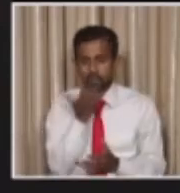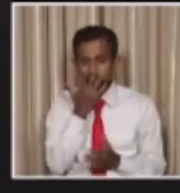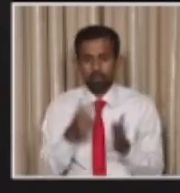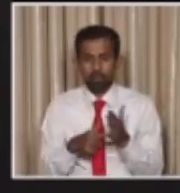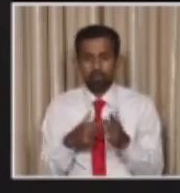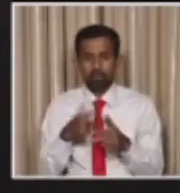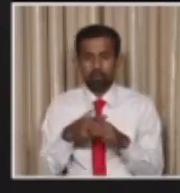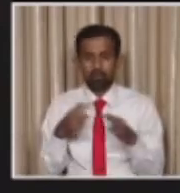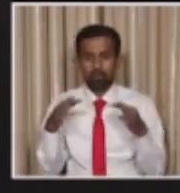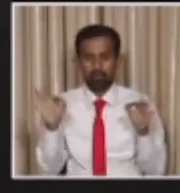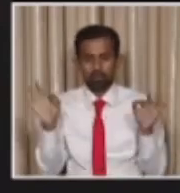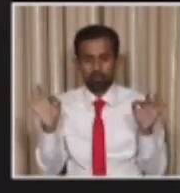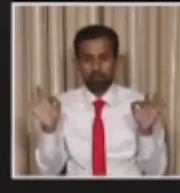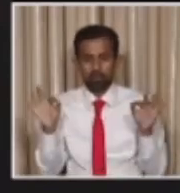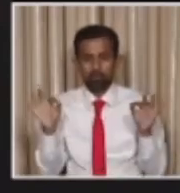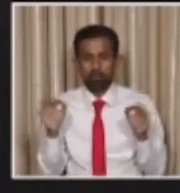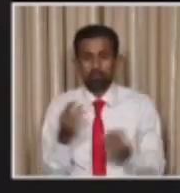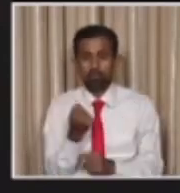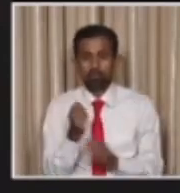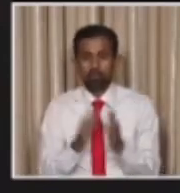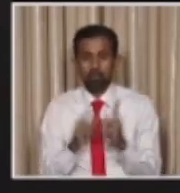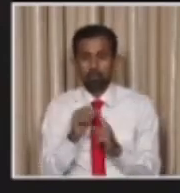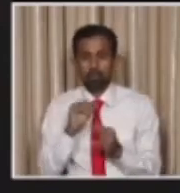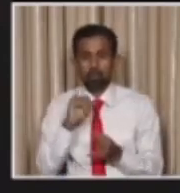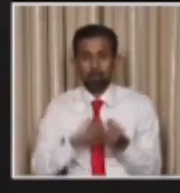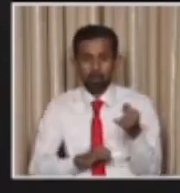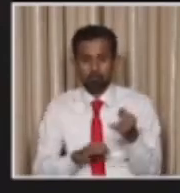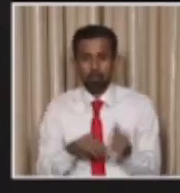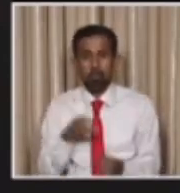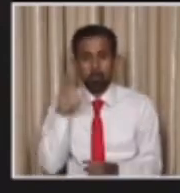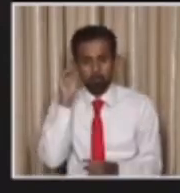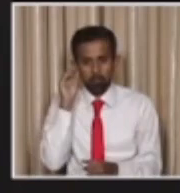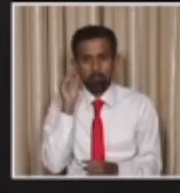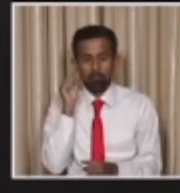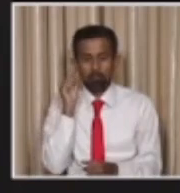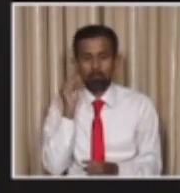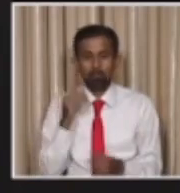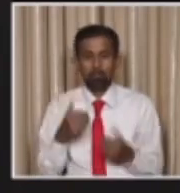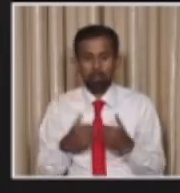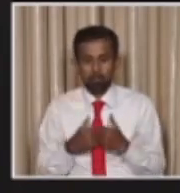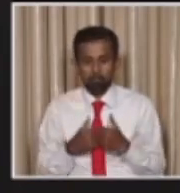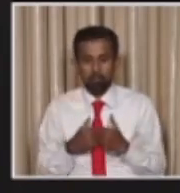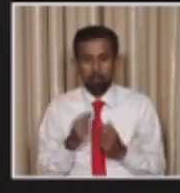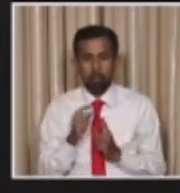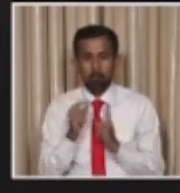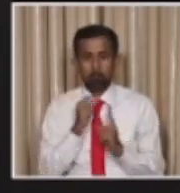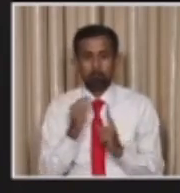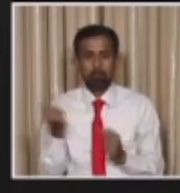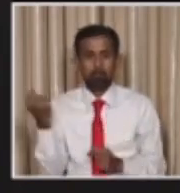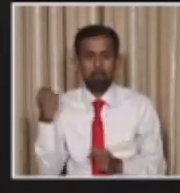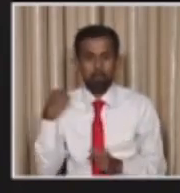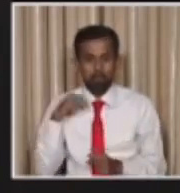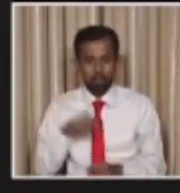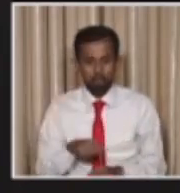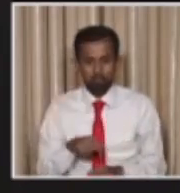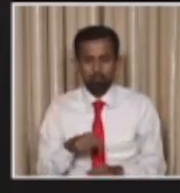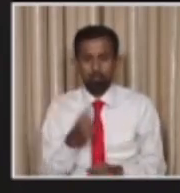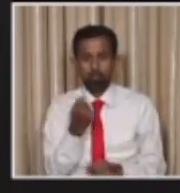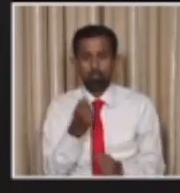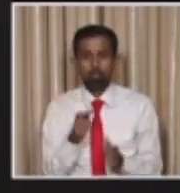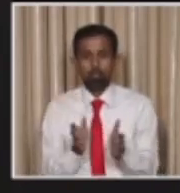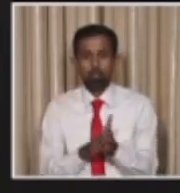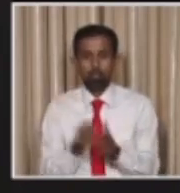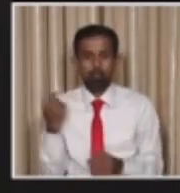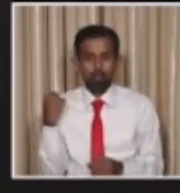නිදහස් කිරීමේදී මුදල් අමාත්‍යාංශයේ ලේකම්වරයා පිළිගත්තා අපේ පාර්ලිමේන්තුවට ඇවිල්ලා මුදල් කාර්ක